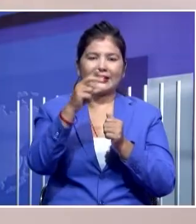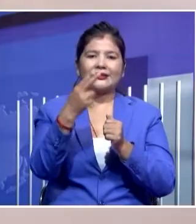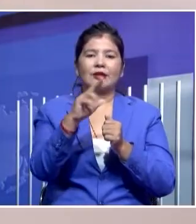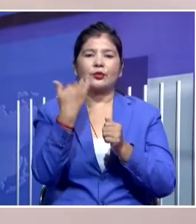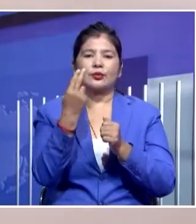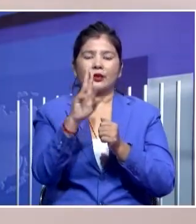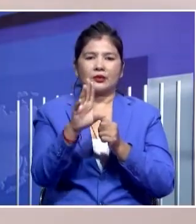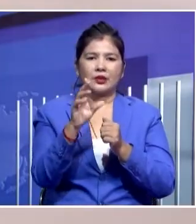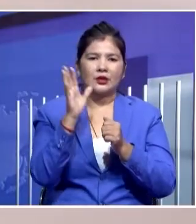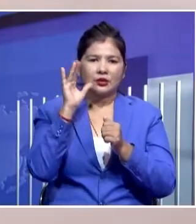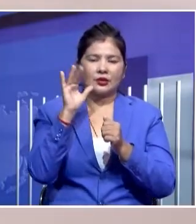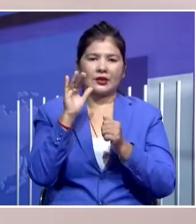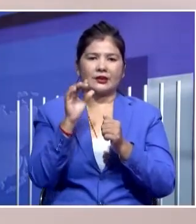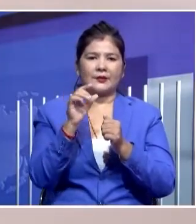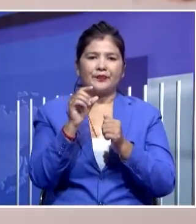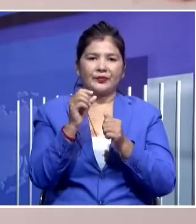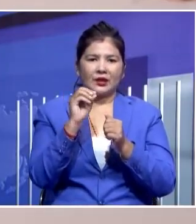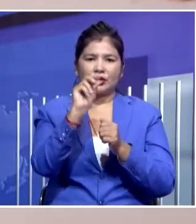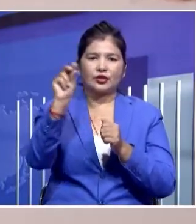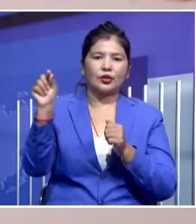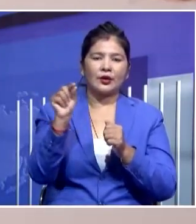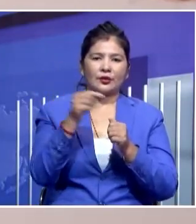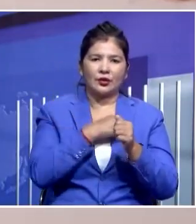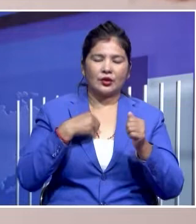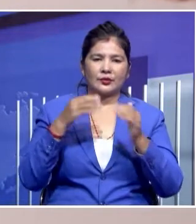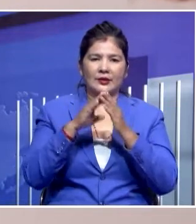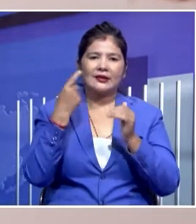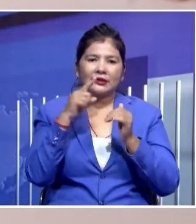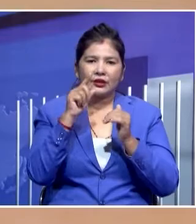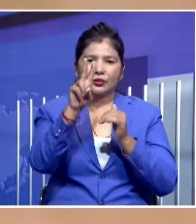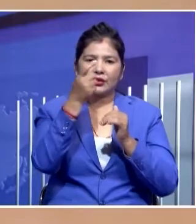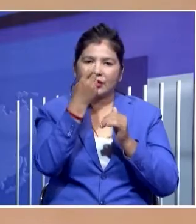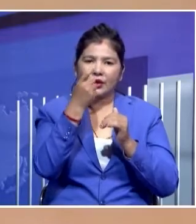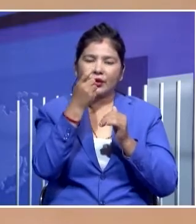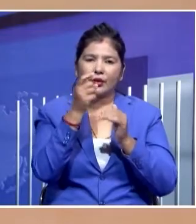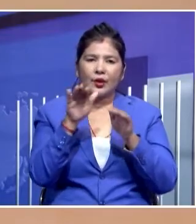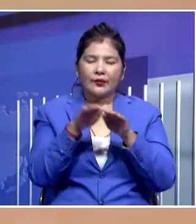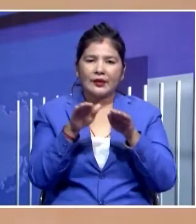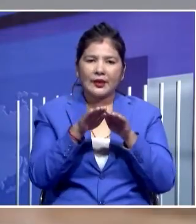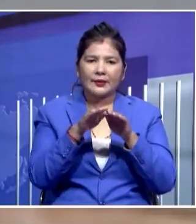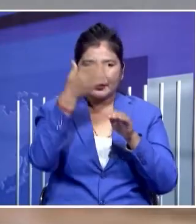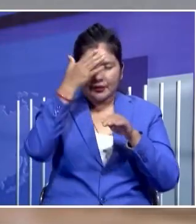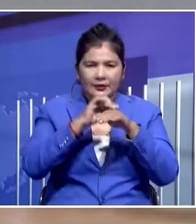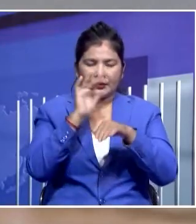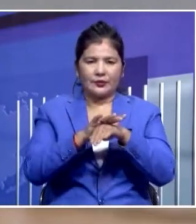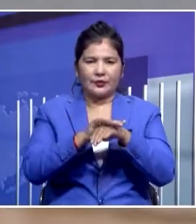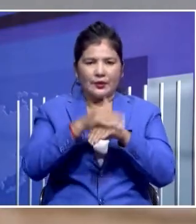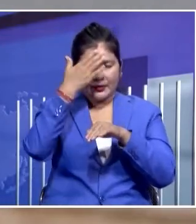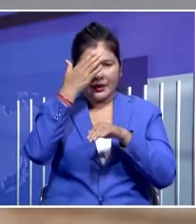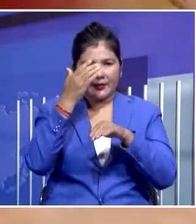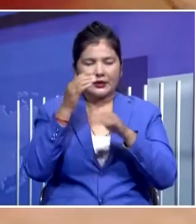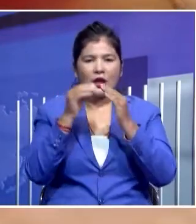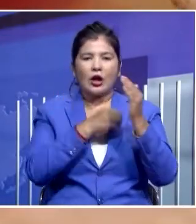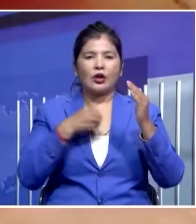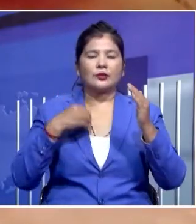भइसकेको छ। शुक्रराज ट्रपिकल तथा सरुवा रोग अस्पतालमा दैनिक 200 को हाराहारीमा डेंगीका बिरामी मात्र अस्पताल पुग्ने गरेका